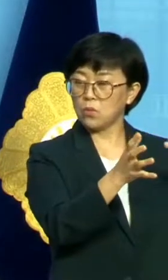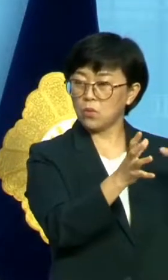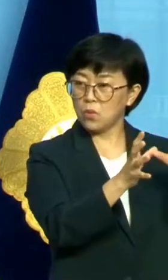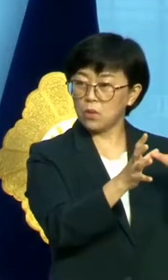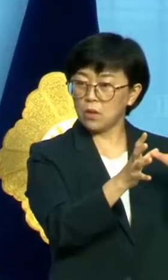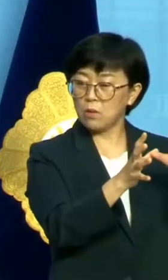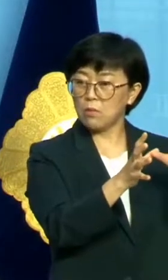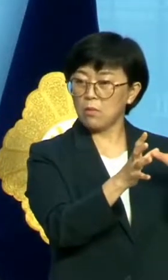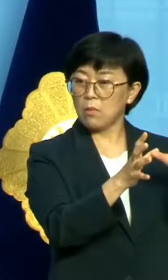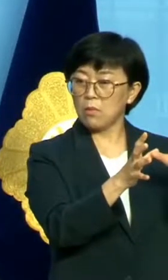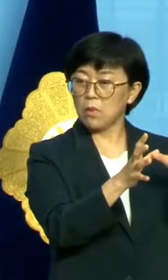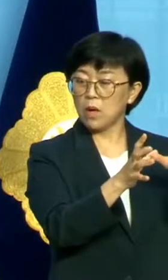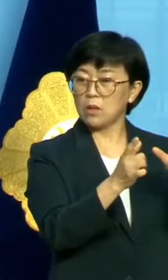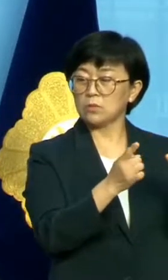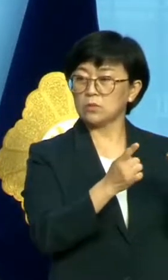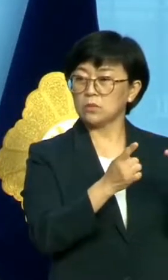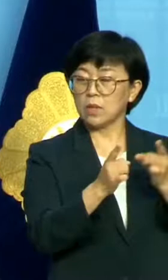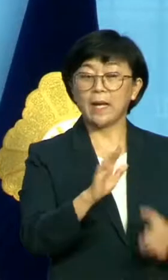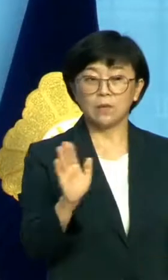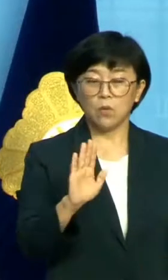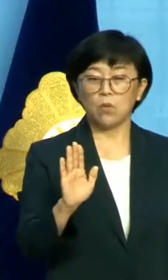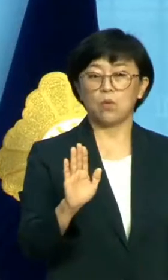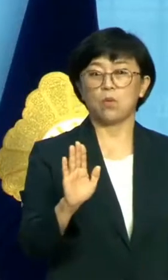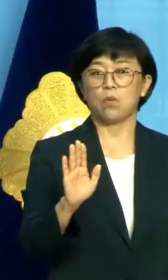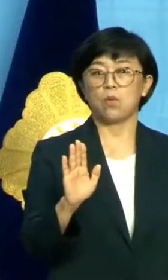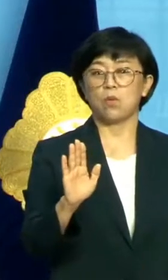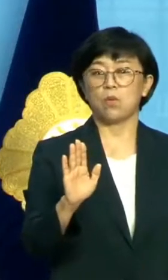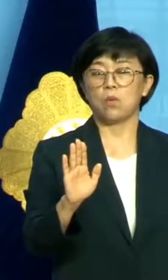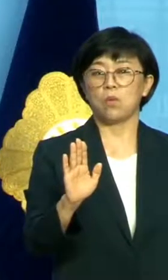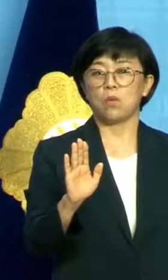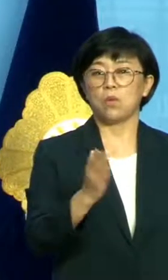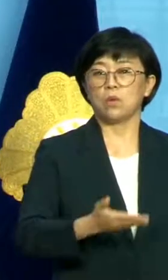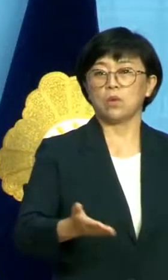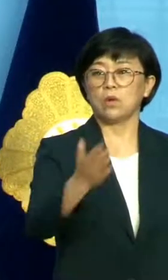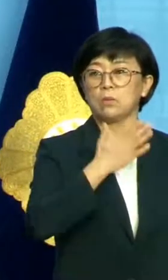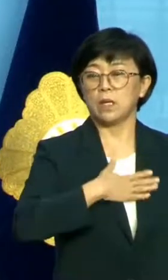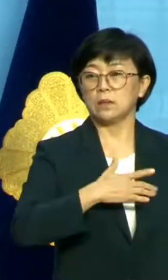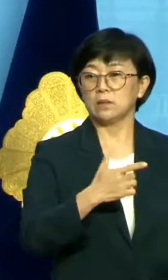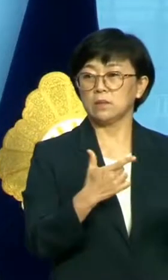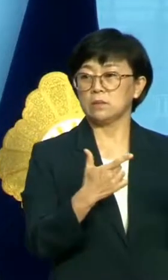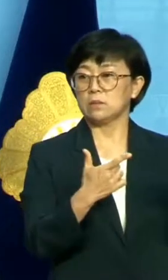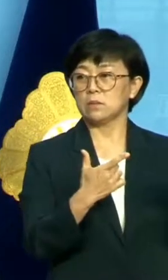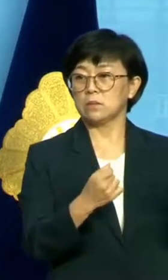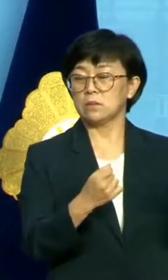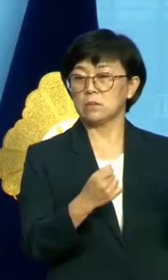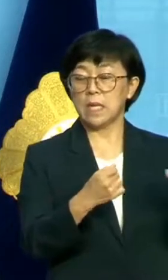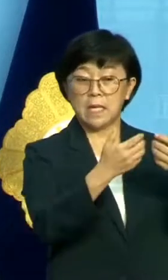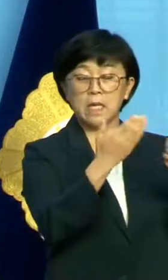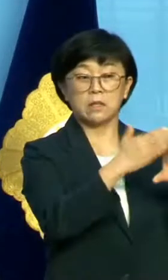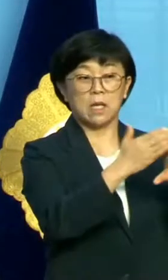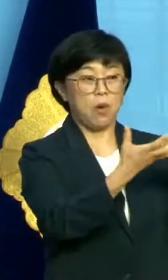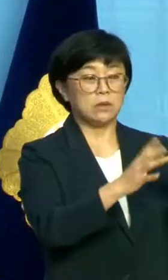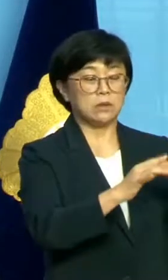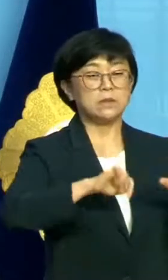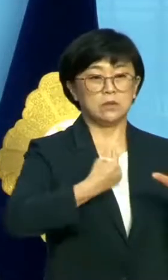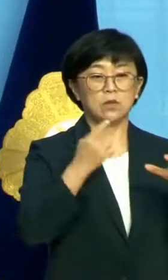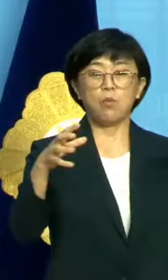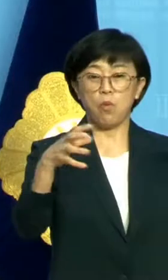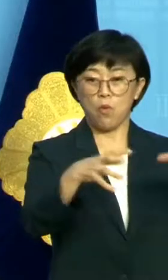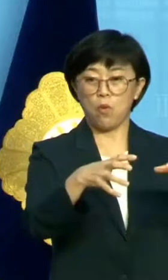드라이브를 건다든지 하는 것이 아닙니다. 다 아시다시피 당은 당원들의 자발적인 모임인